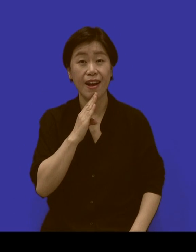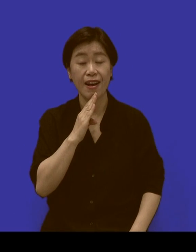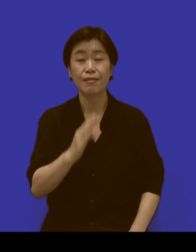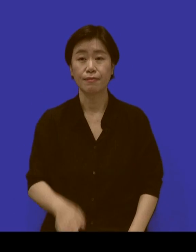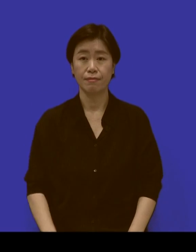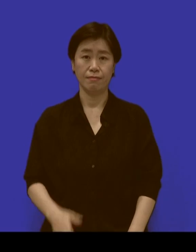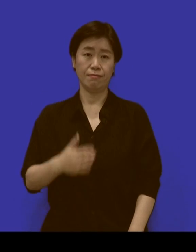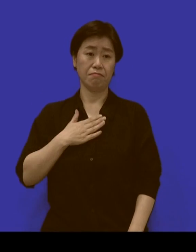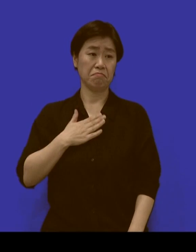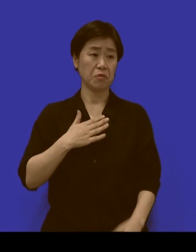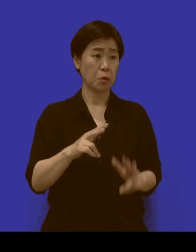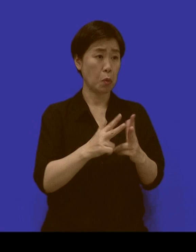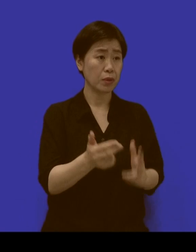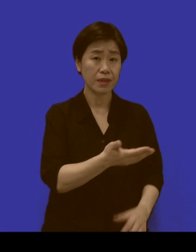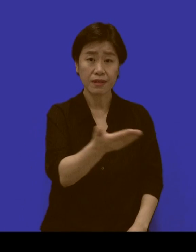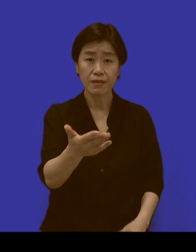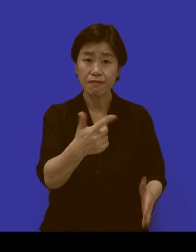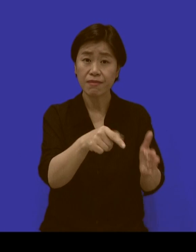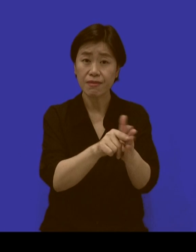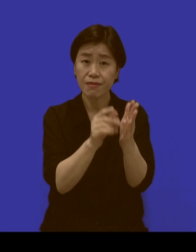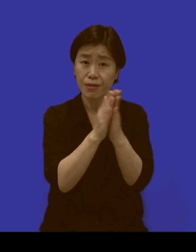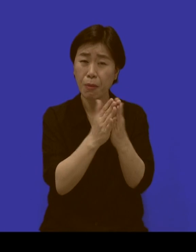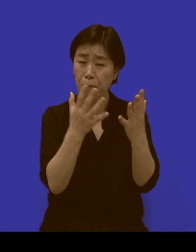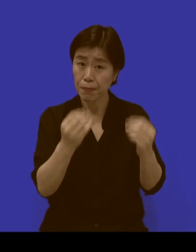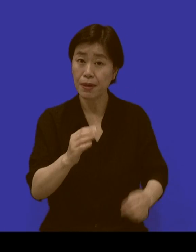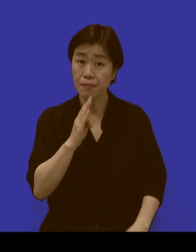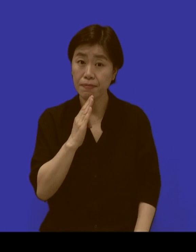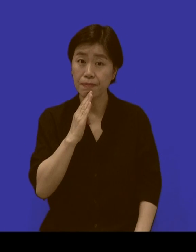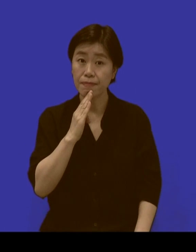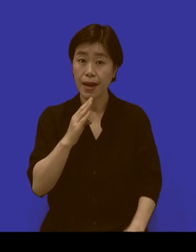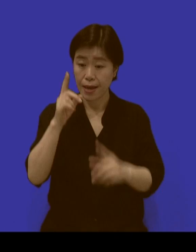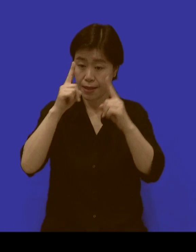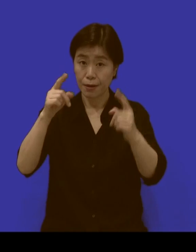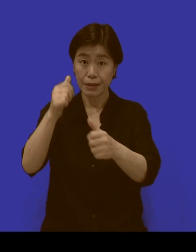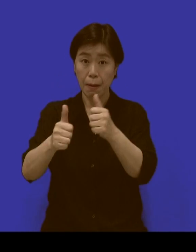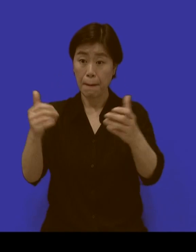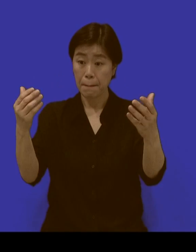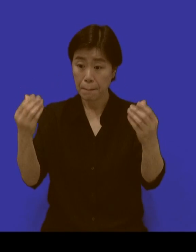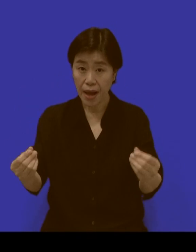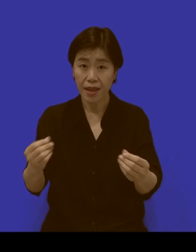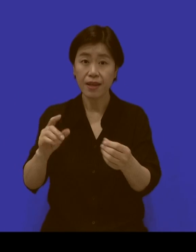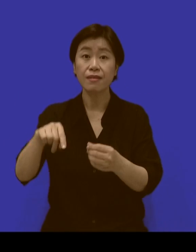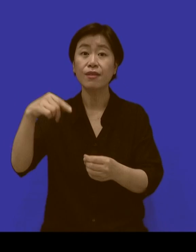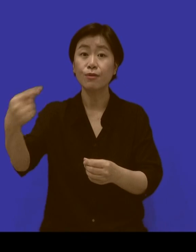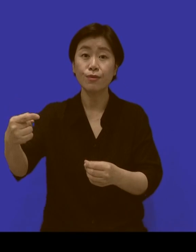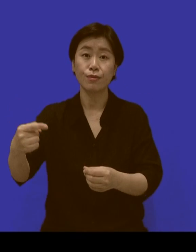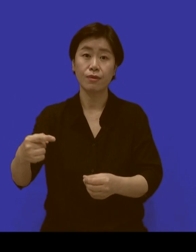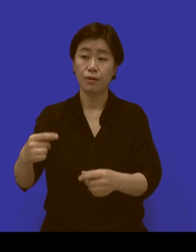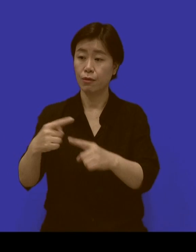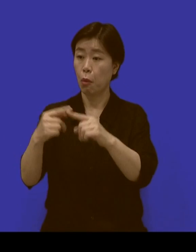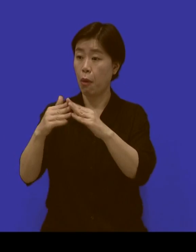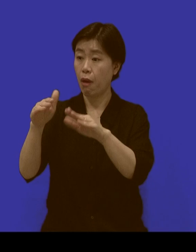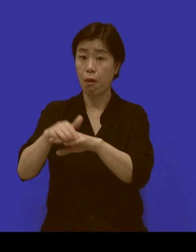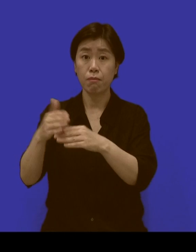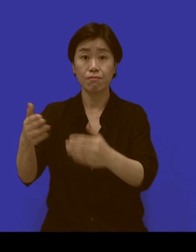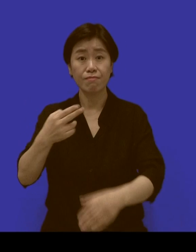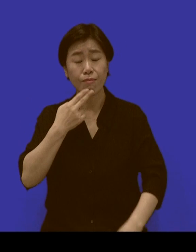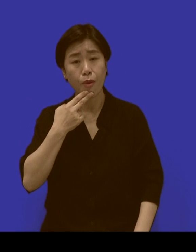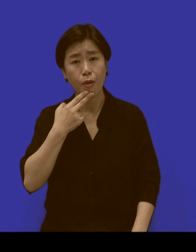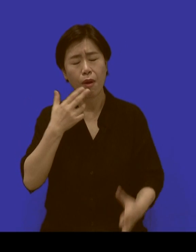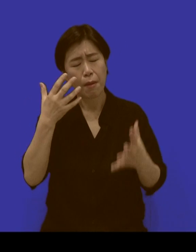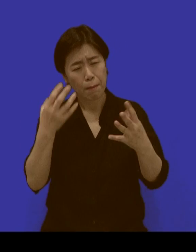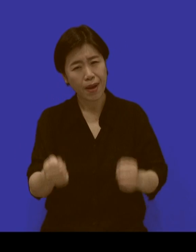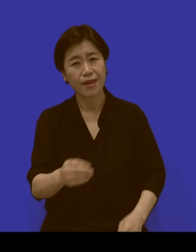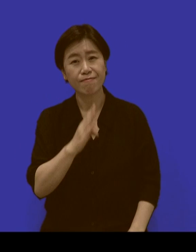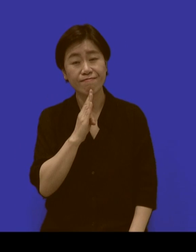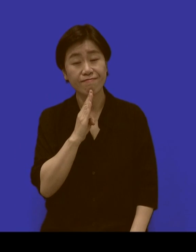투쟁인지. 위해서 하는 그리고 기도. 입시 끝난 다음 날부터 안 가잖아요. 아, 그죠? 맞아요. 그리고 되게 정말 트위스티드 arm처럼 네. 그냥 쫄르는 막내